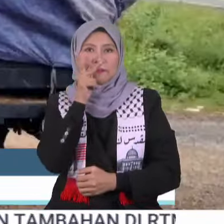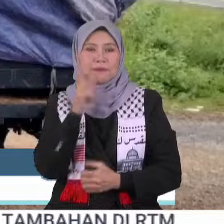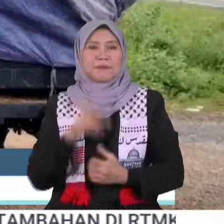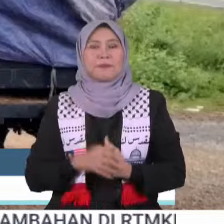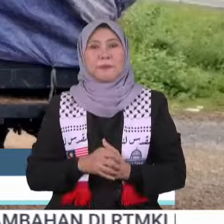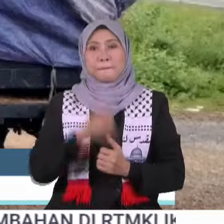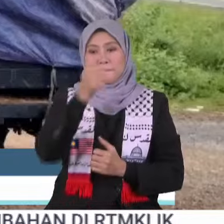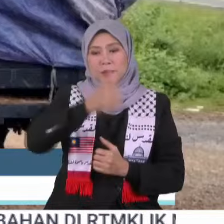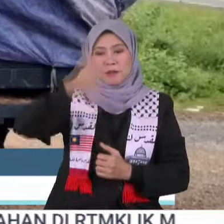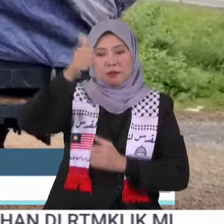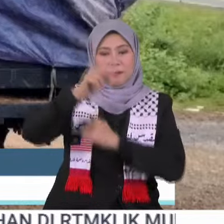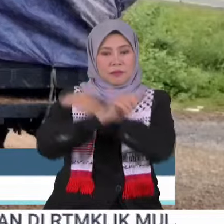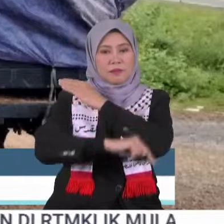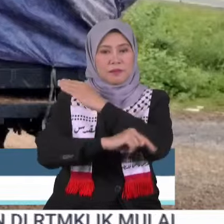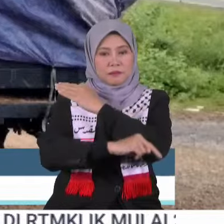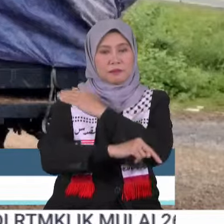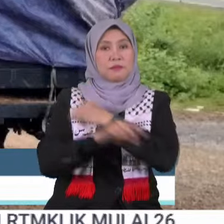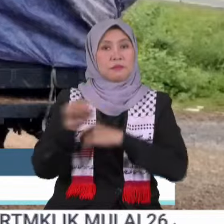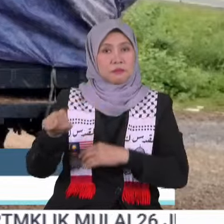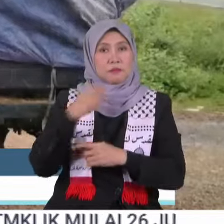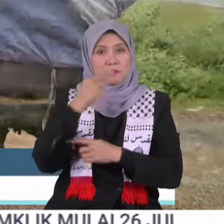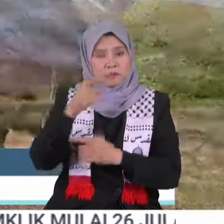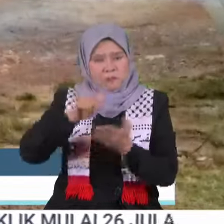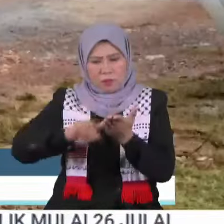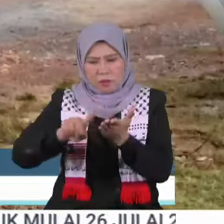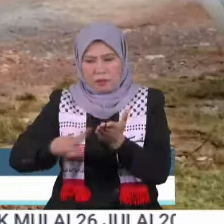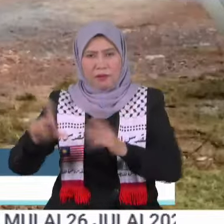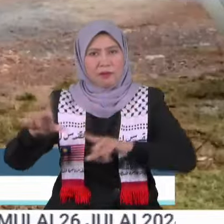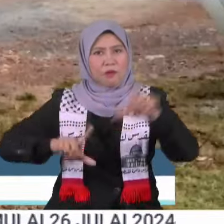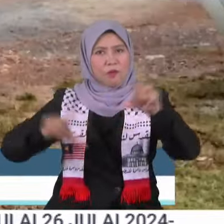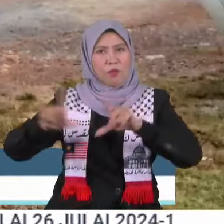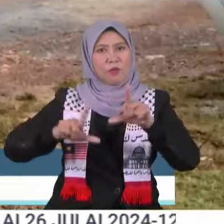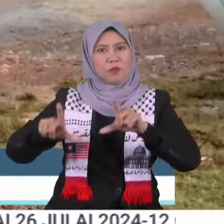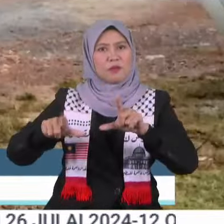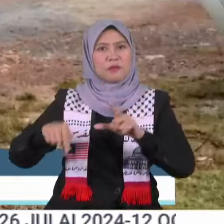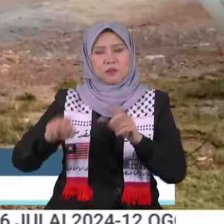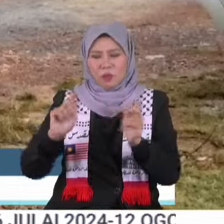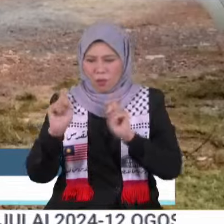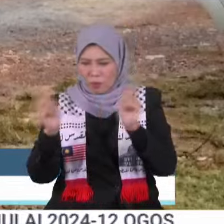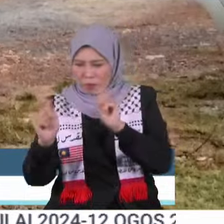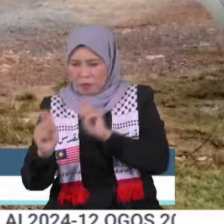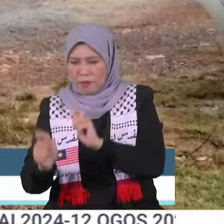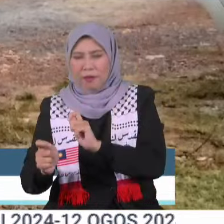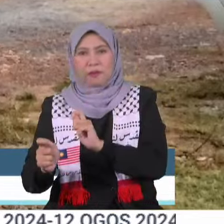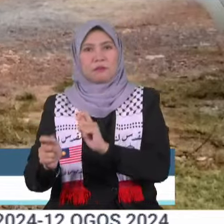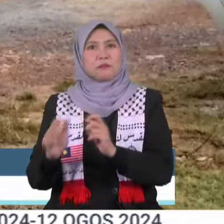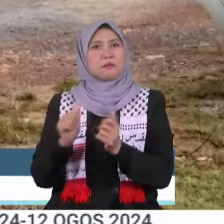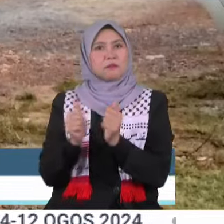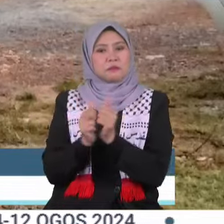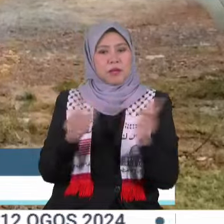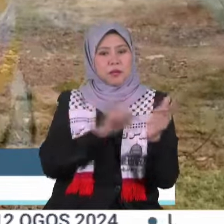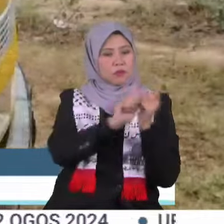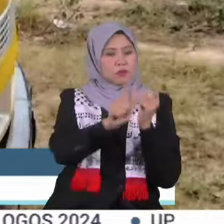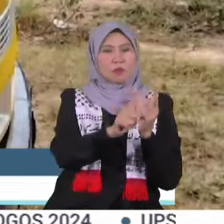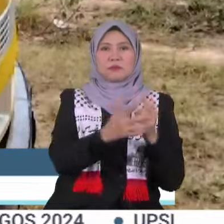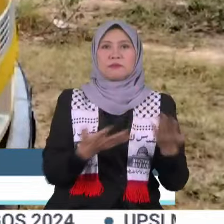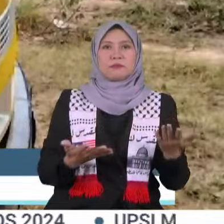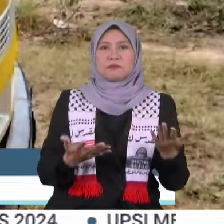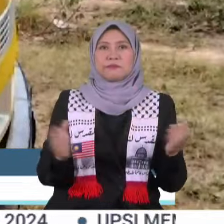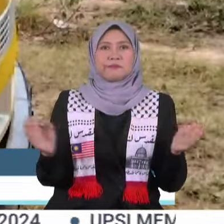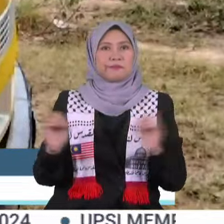Pengarah Negeri Stien Van Lutem berkata, pemeriksaan lanjut mendapati lori tersebut telah diubah suai tanpa kebenaran menjadi kenderaan kargo